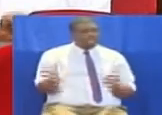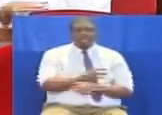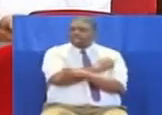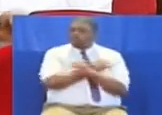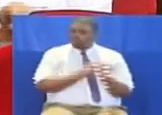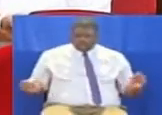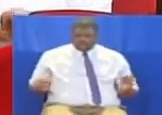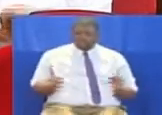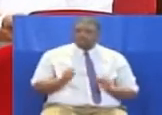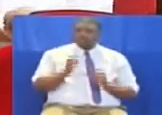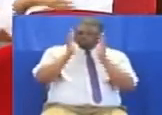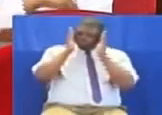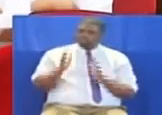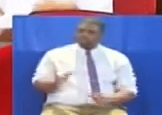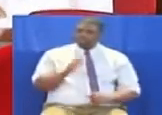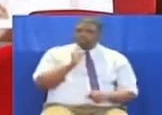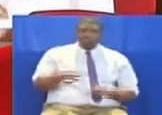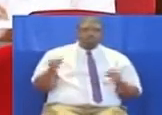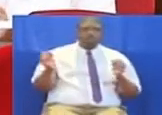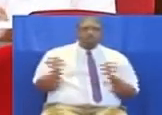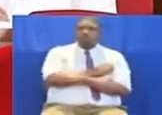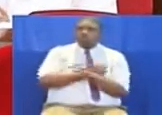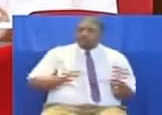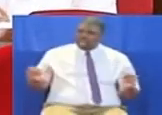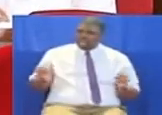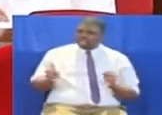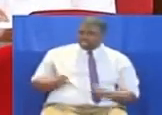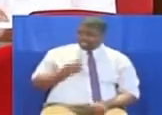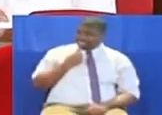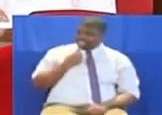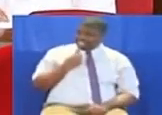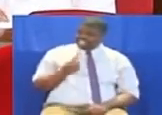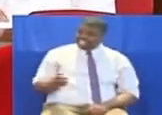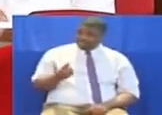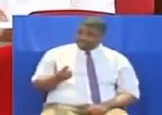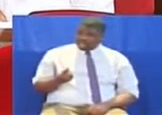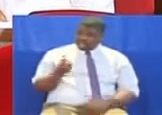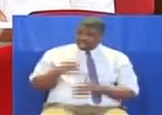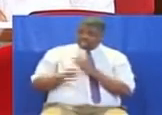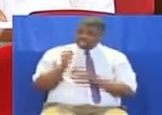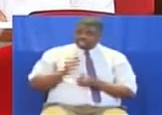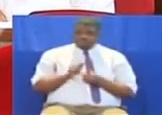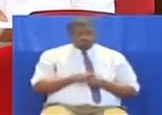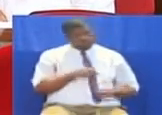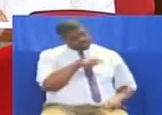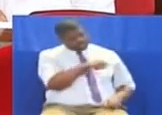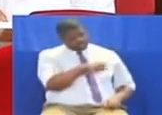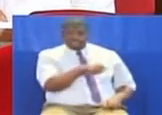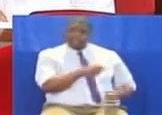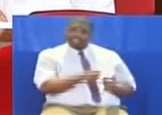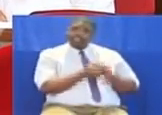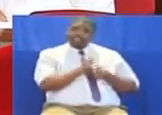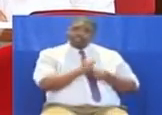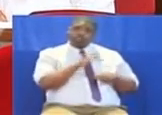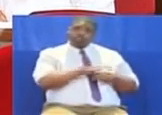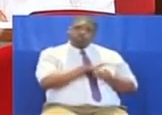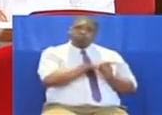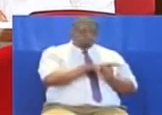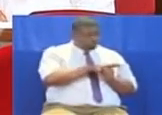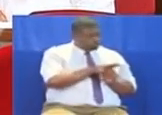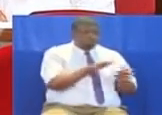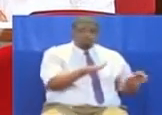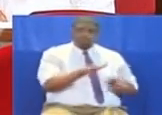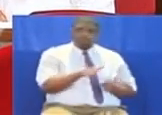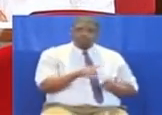Haiwezekani mheshimiwa spika, haiwezekani. Na ndio maana nimesema kwenye hili, kwenye janga la corona, wakati wa janga, wakati